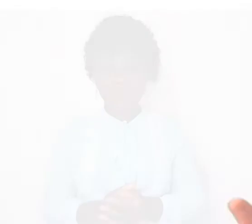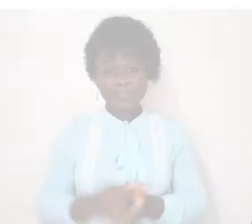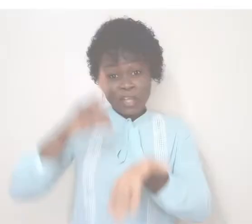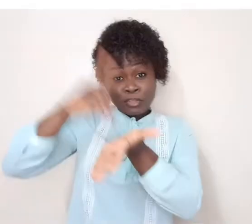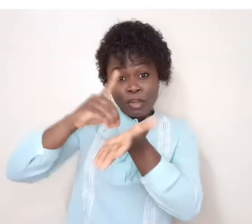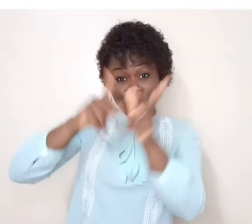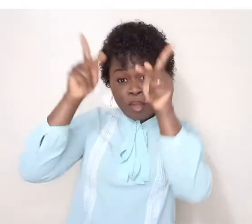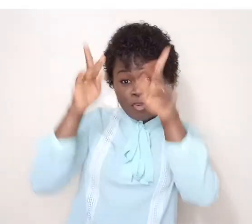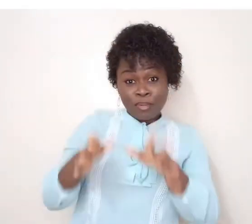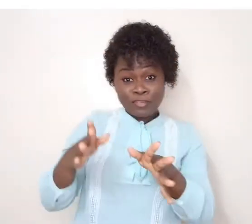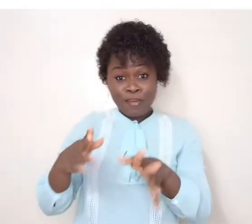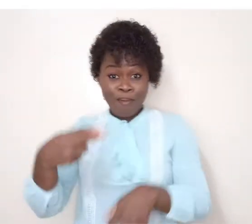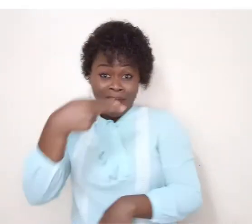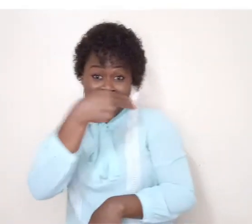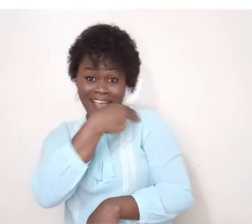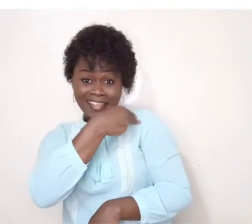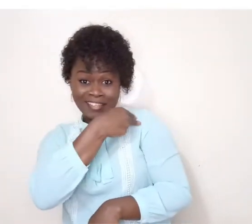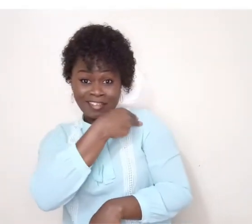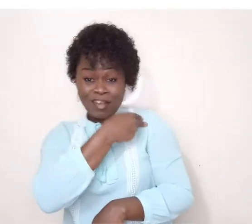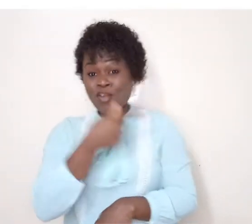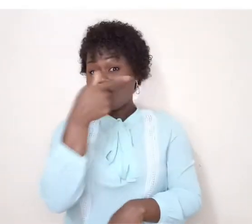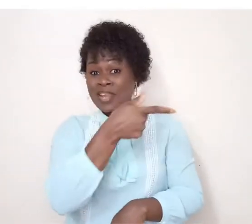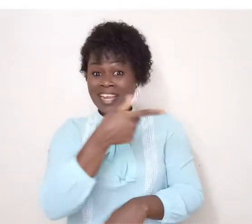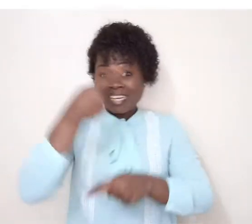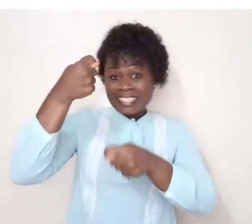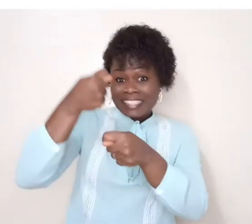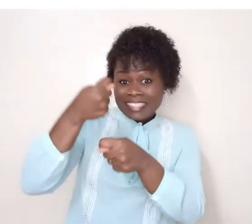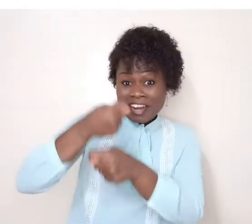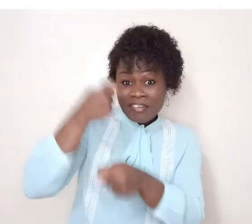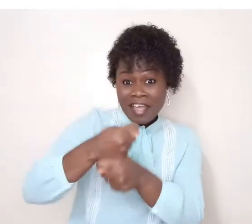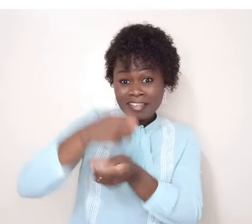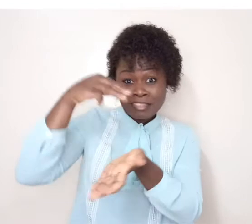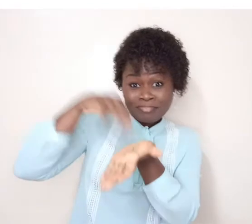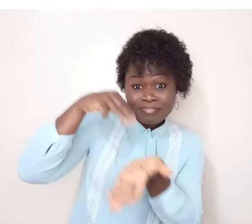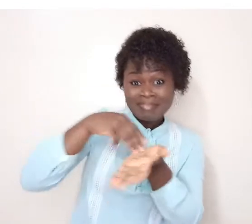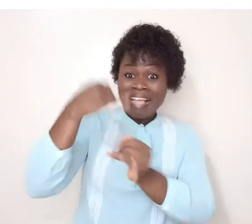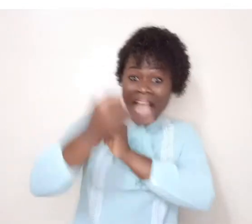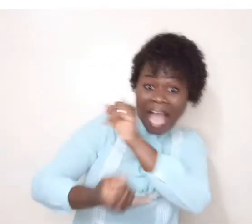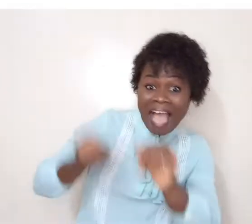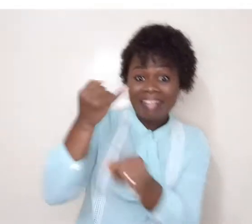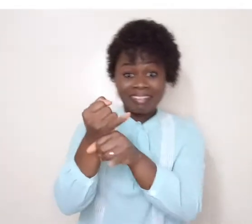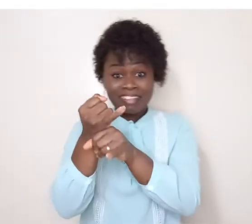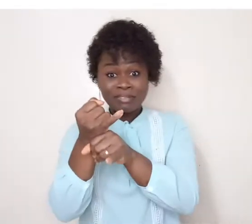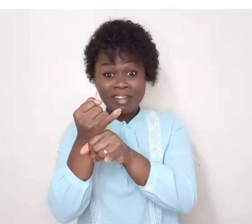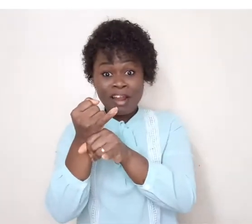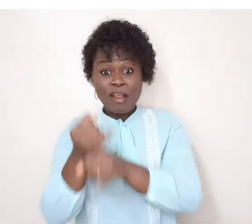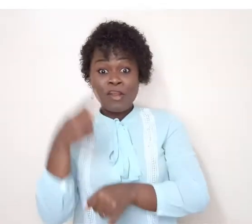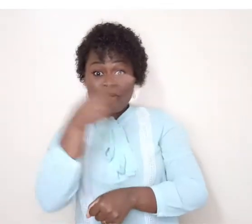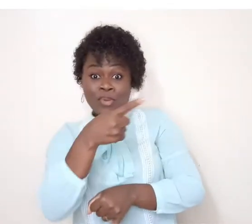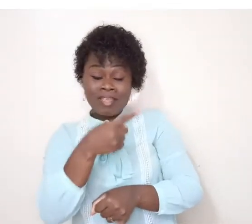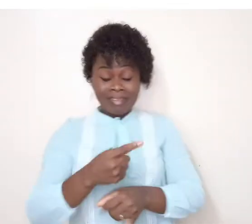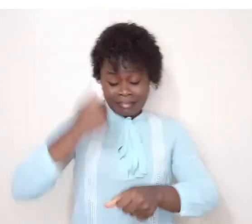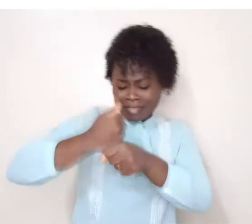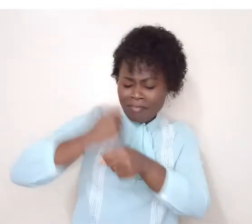Le professeur John Harrison est un cancérologue de renommée internationale. Il a effectué de